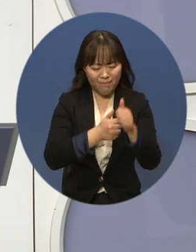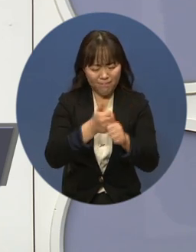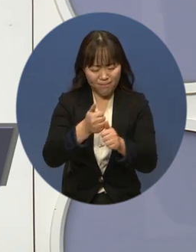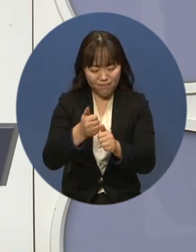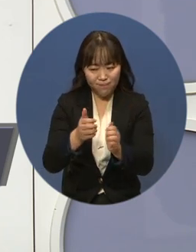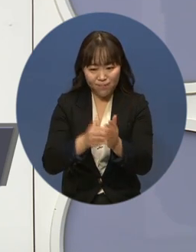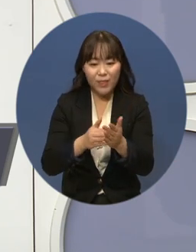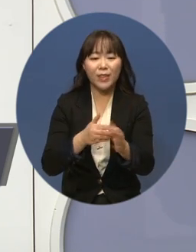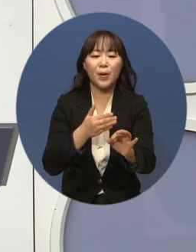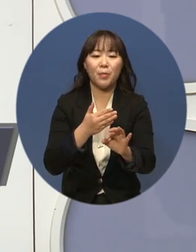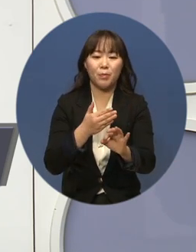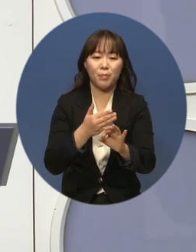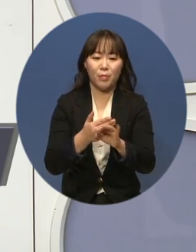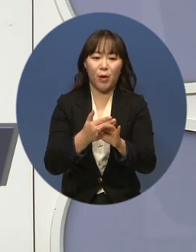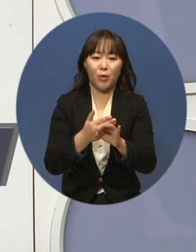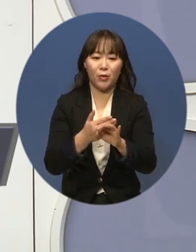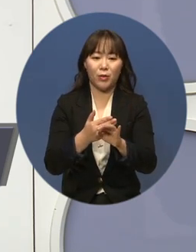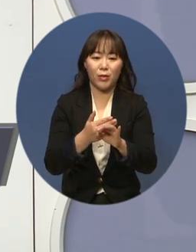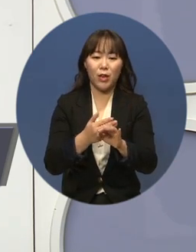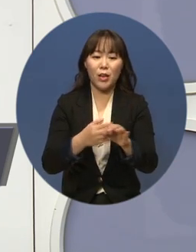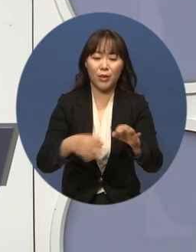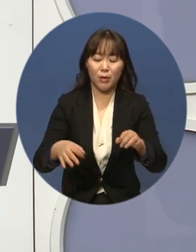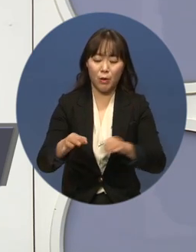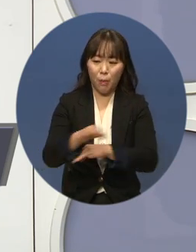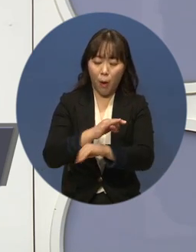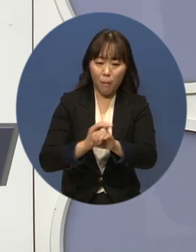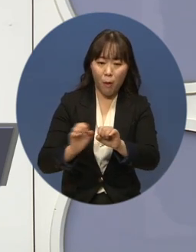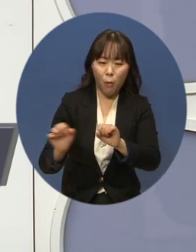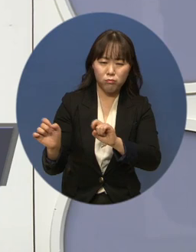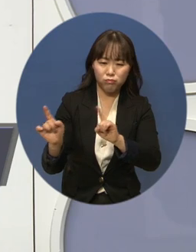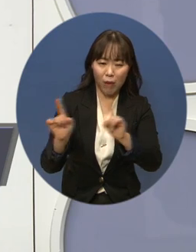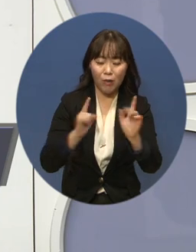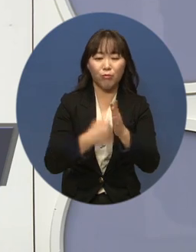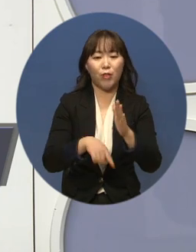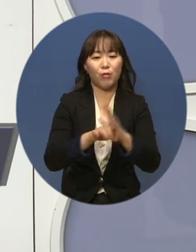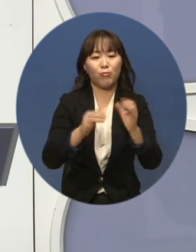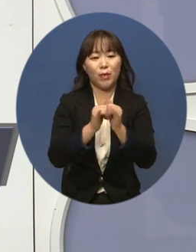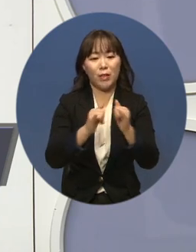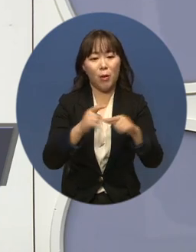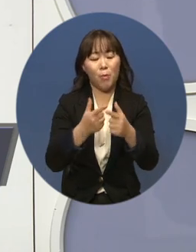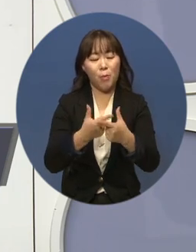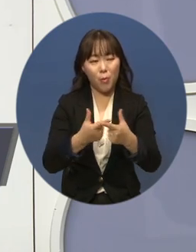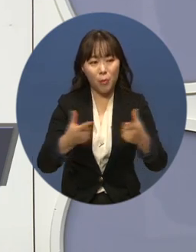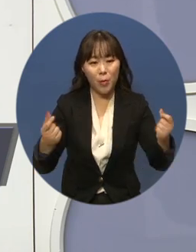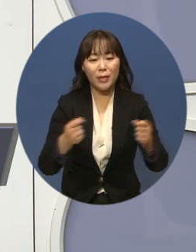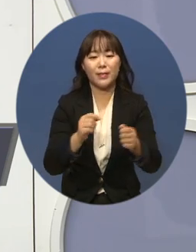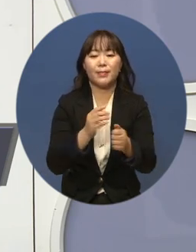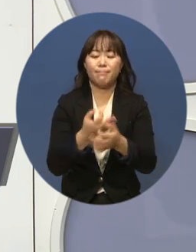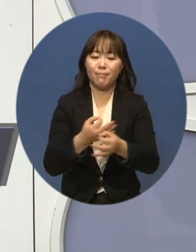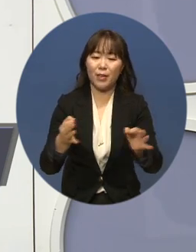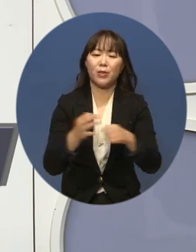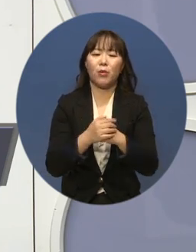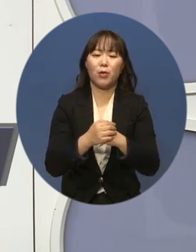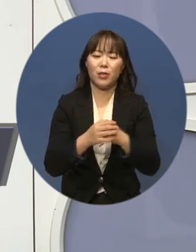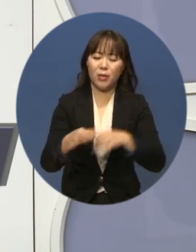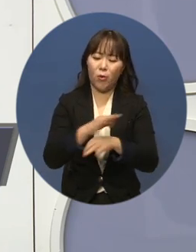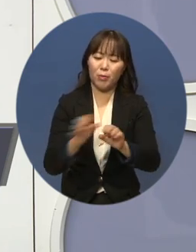경기 활성화를 위한 전체 국민들에게 보편적 지급도 해서 경제를 좀 살려내야 되지